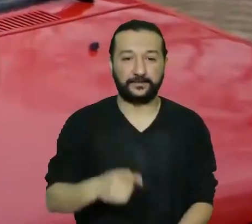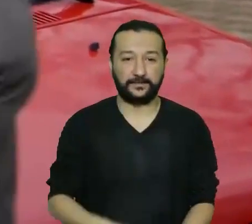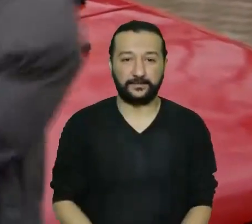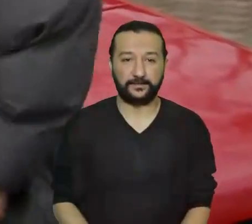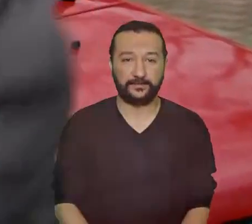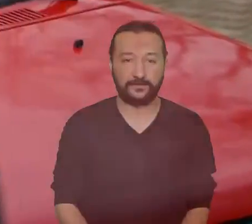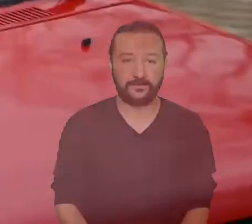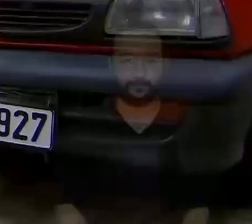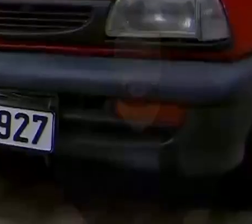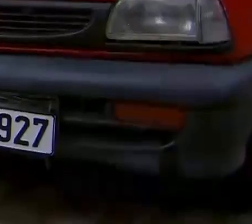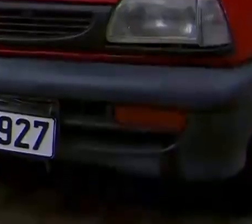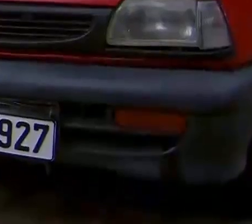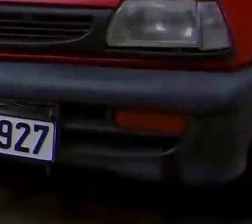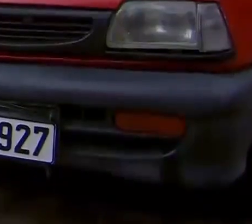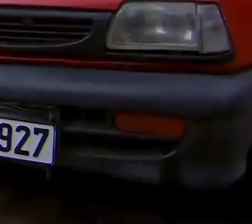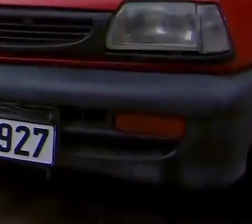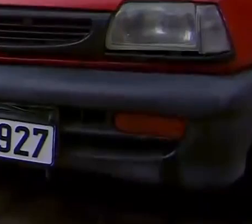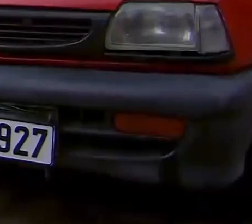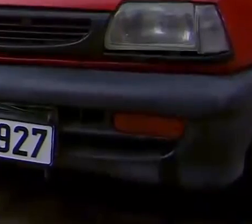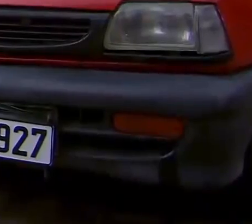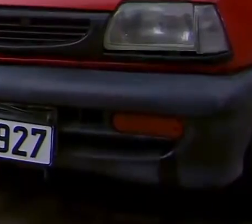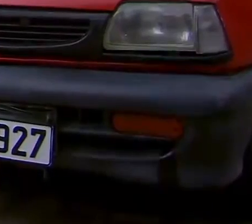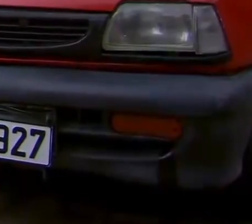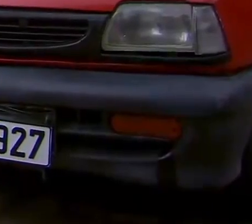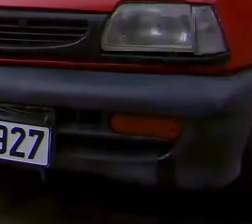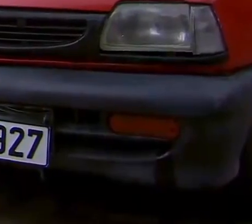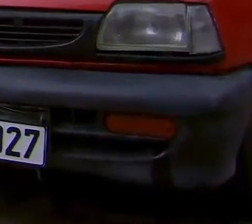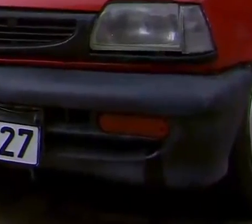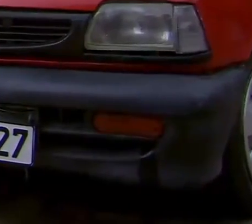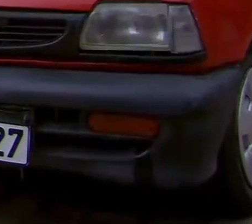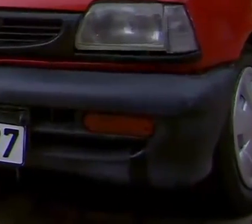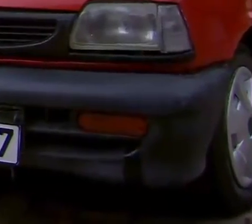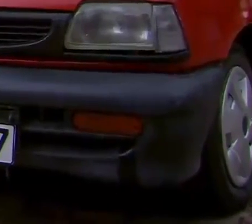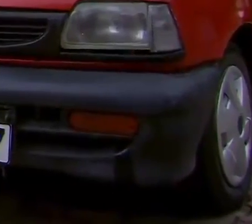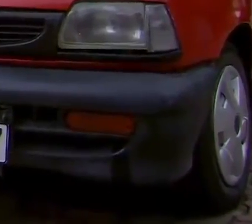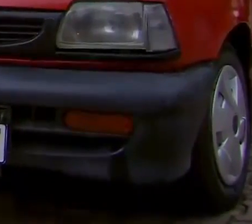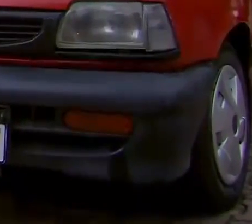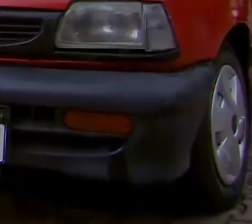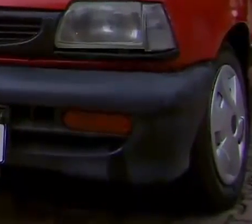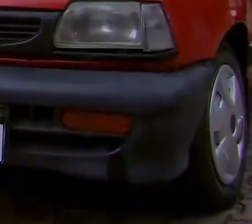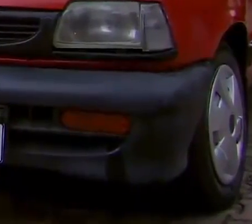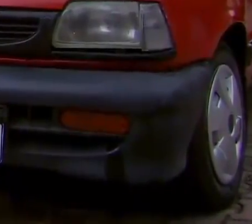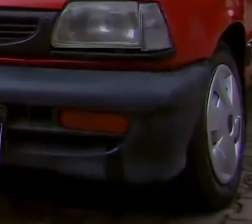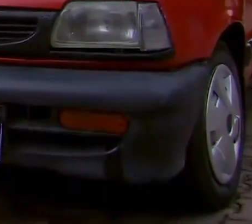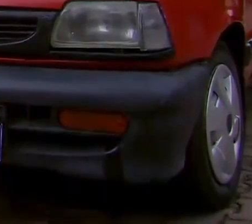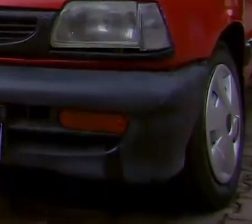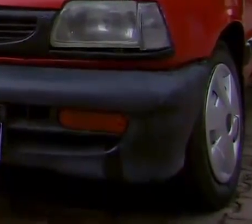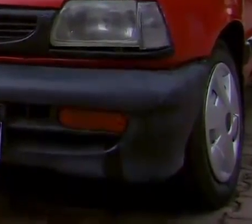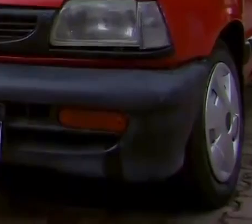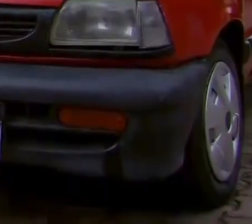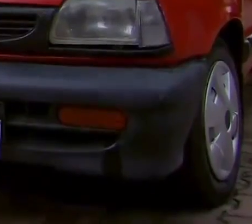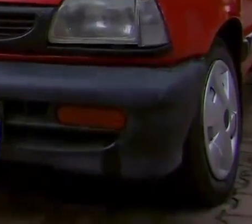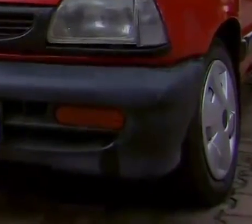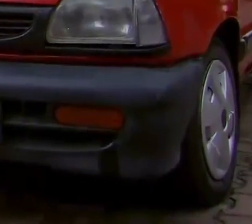diyeyim. Pankartı kaldırdı, Sarp'ın arabasını indirecek gibi tuttu, sonra vazgeçip Nurhan'ın arabaya indirdi. Zaten neredeyse